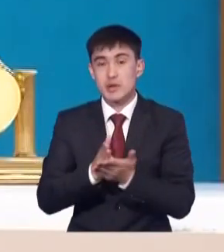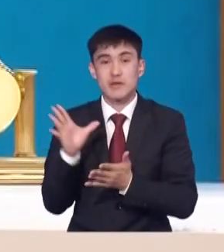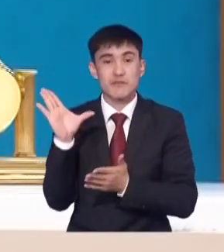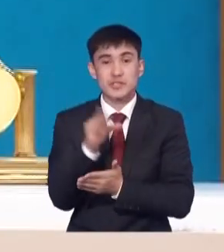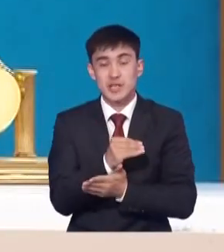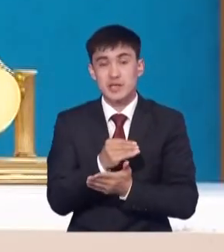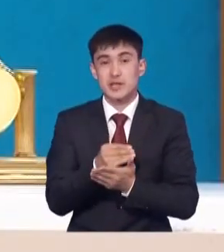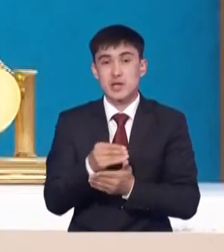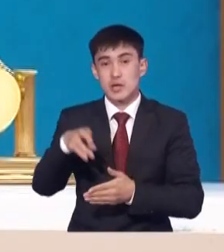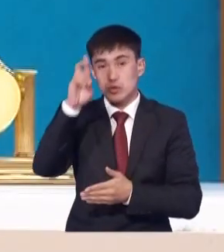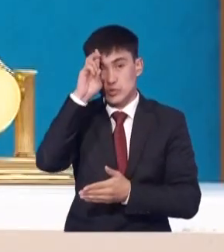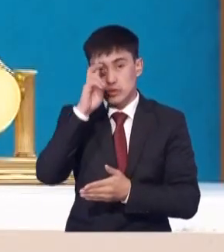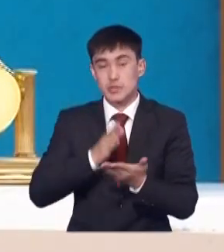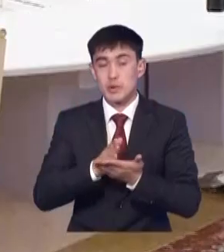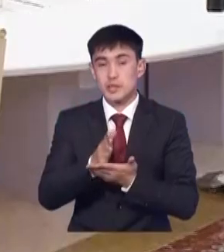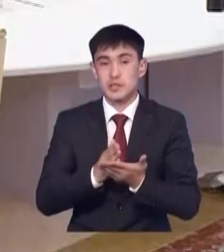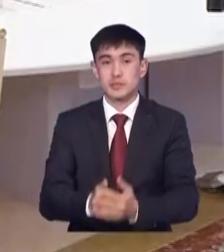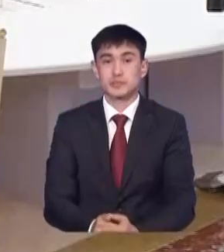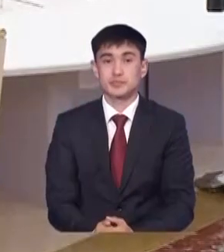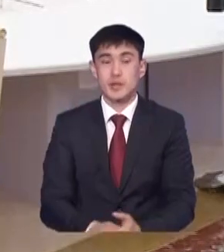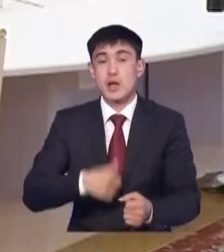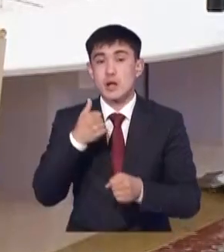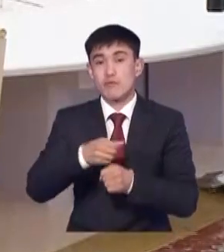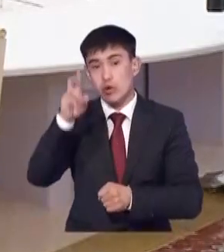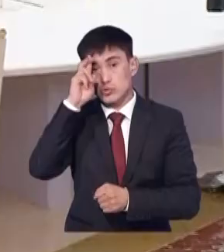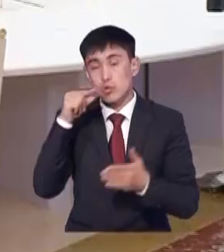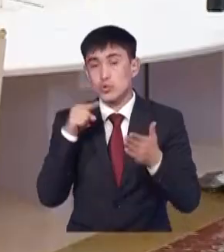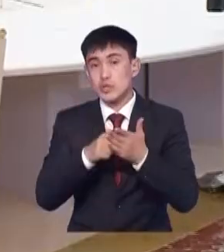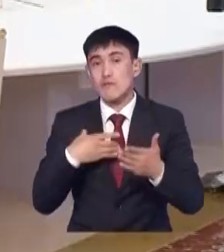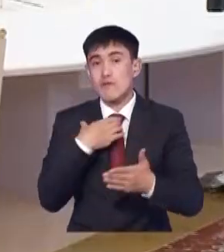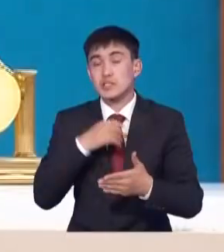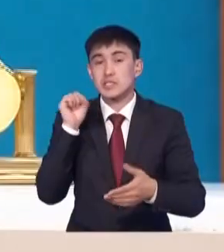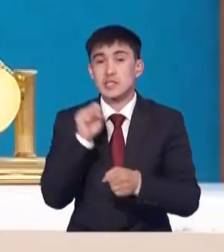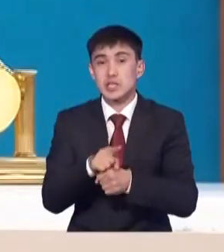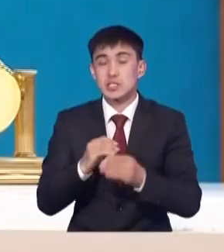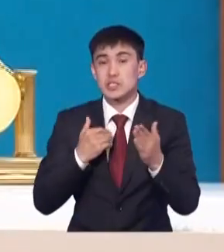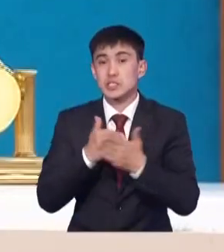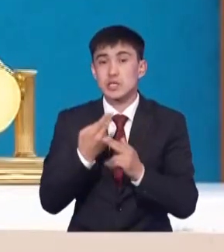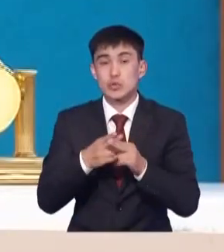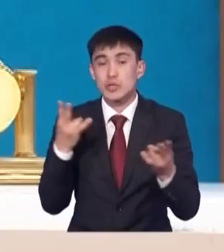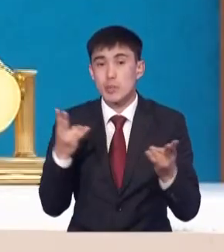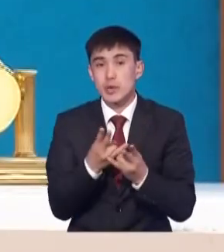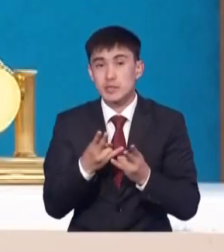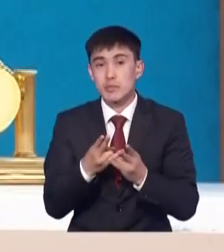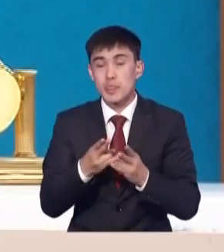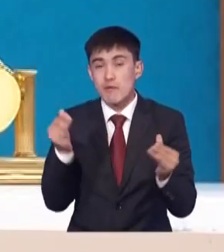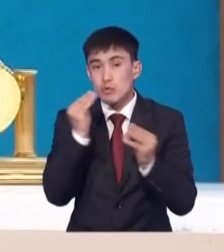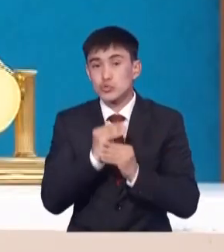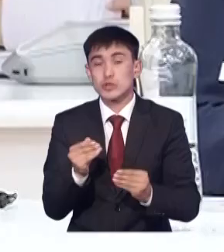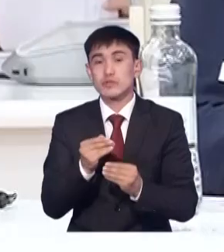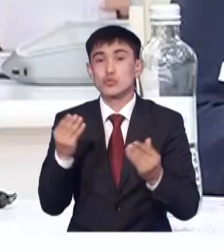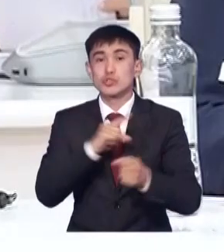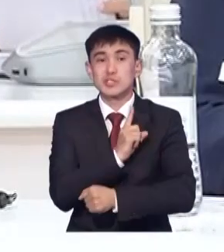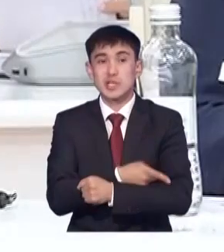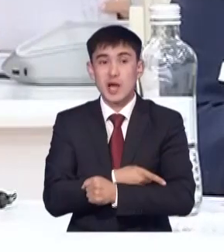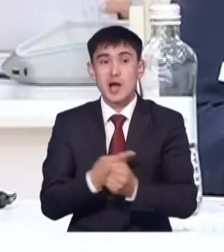всей государственной политики. Глава государства указал на ряд актуальных задач, для достижения которых необходимо сфокусировать усилия, а